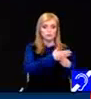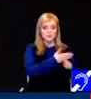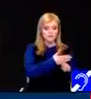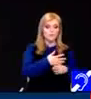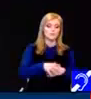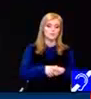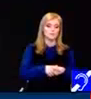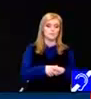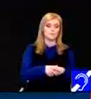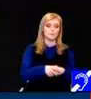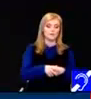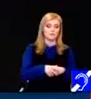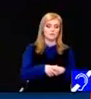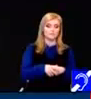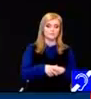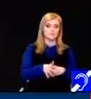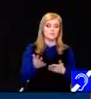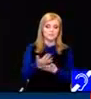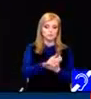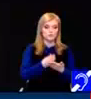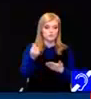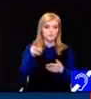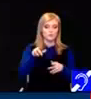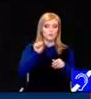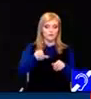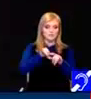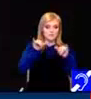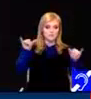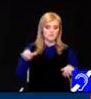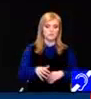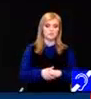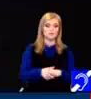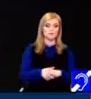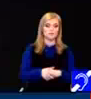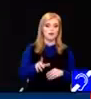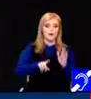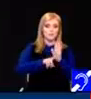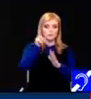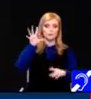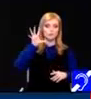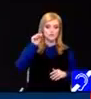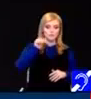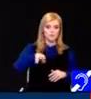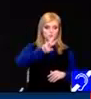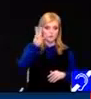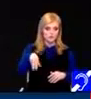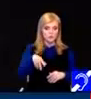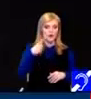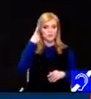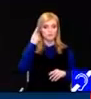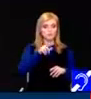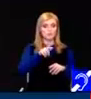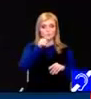să aducă sau să adune resurse pentru a se dezvolta. Am pus un target de $500.000 pentru că credeam că nu este